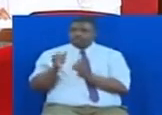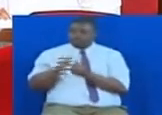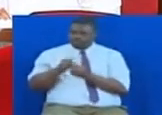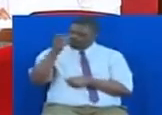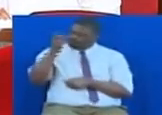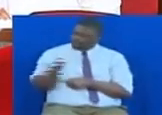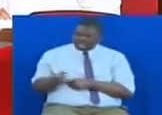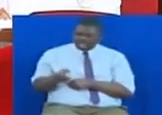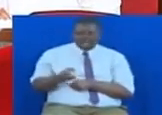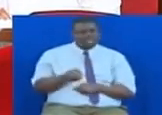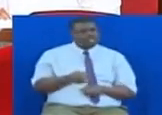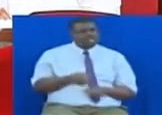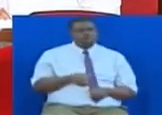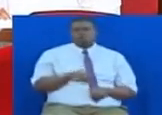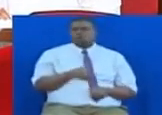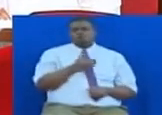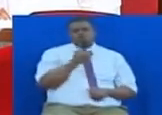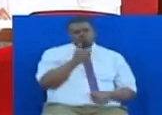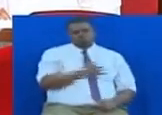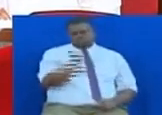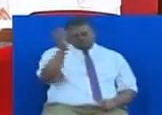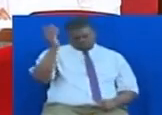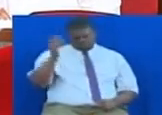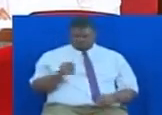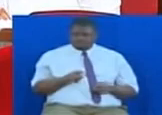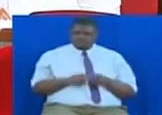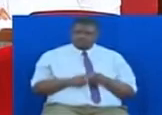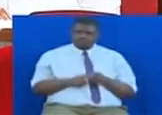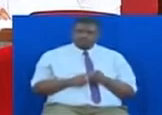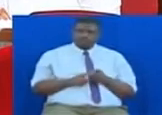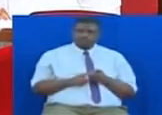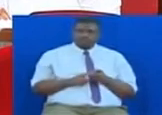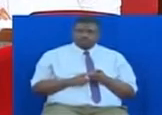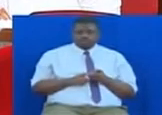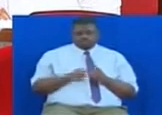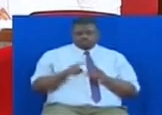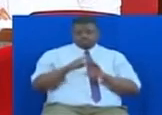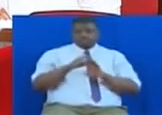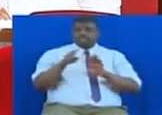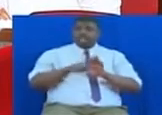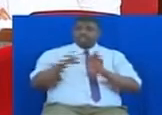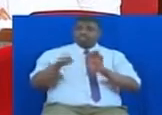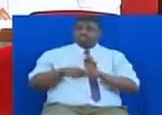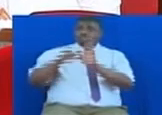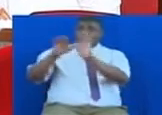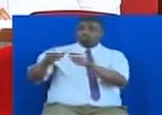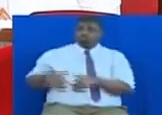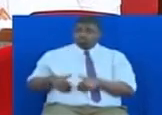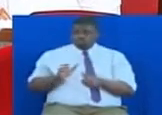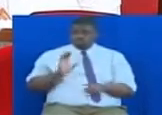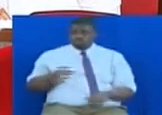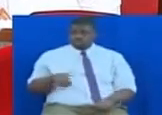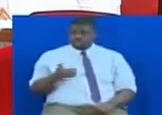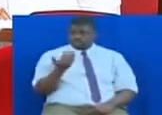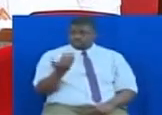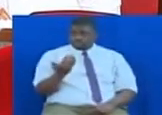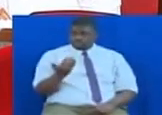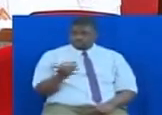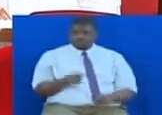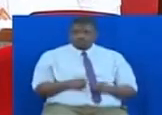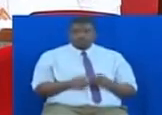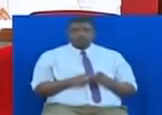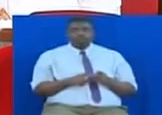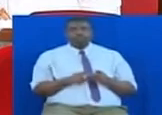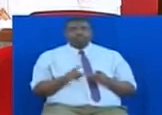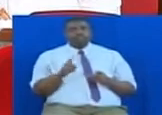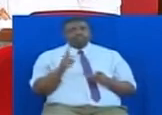kabisa. Nchi zote, Mheshimiwa Speaker, kwenye Bunge la Afrika ambako nimekuwa mbunge kwa kipindi cha miaka 5. Yaani kila